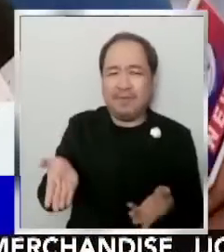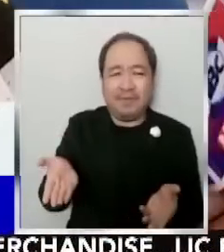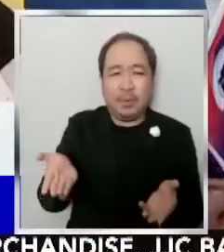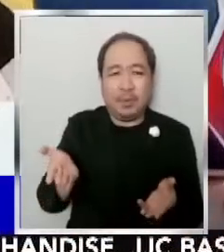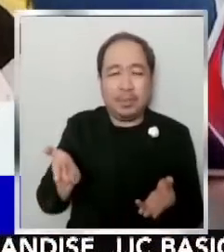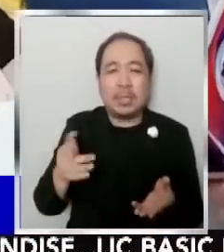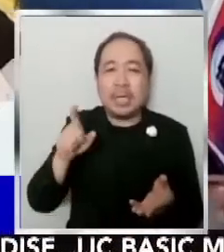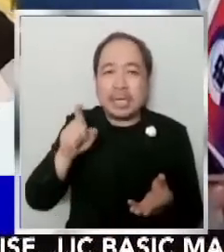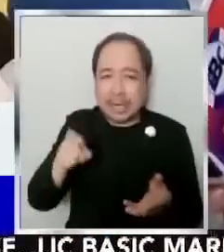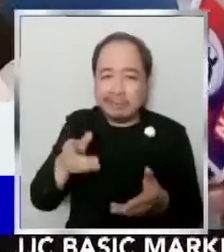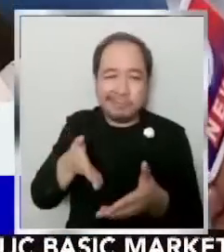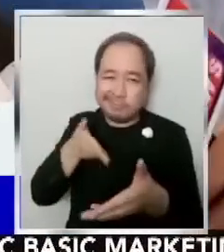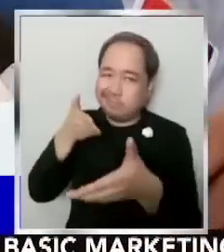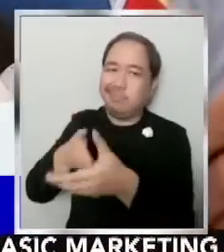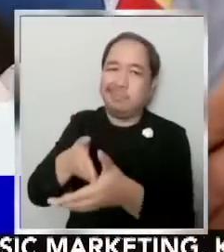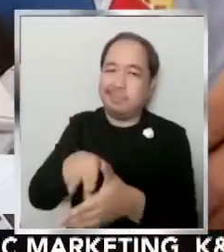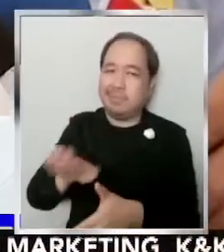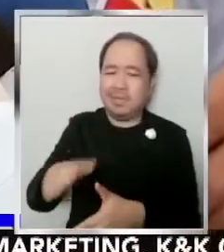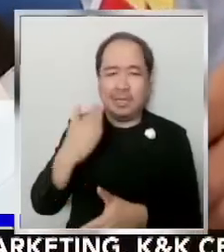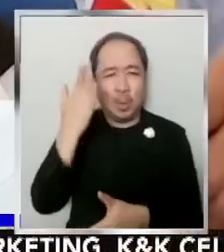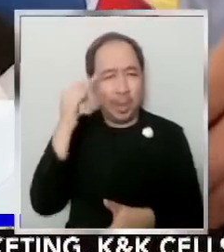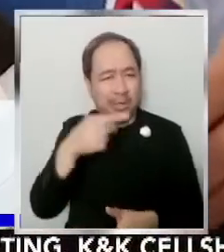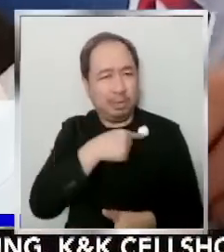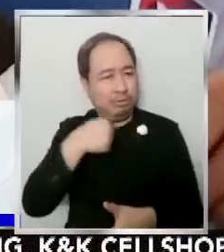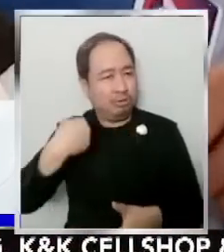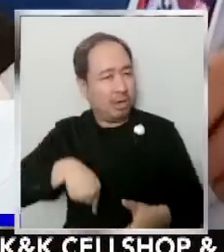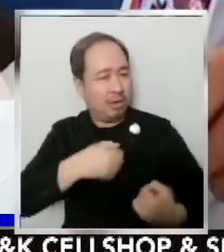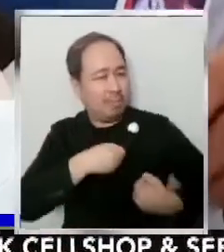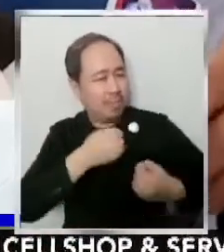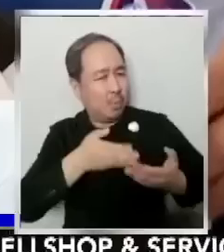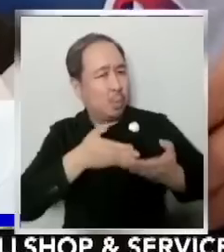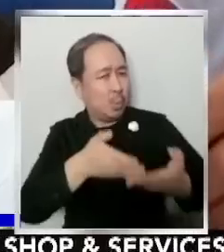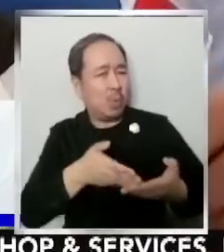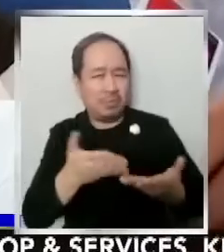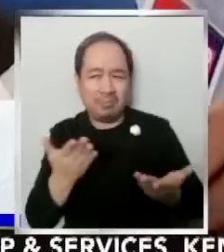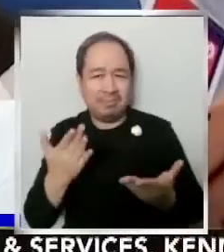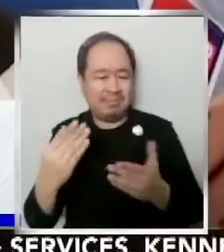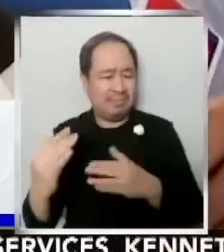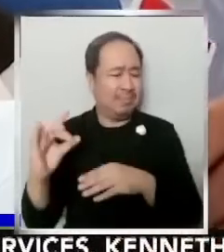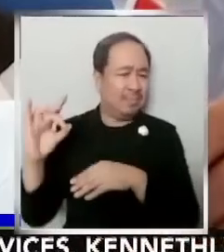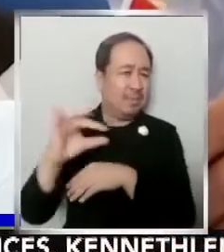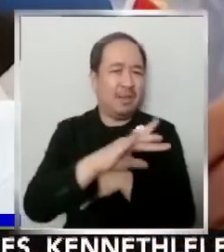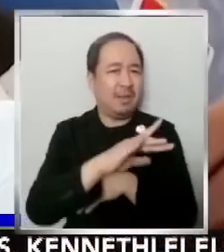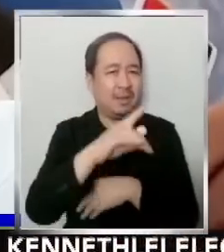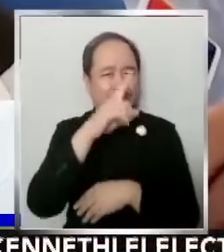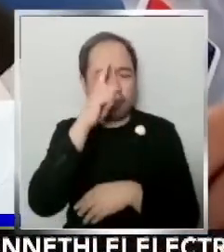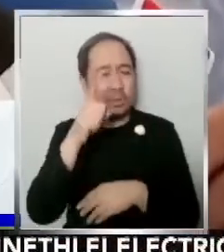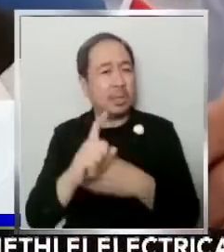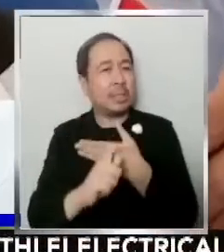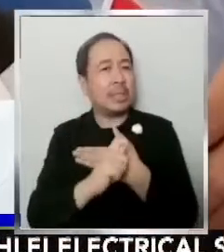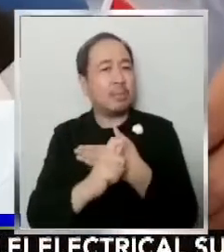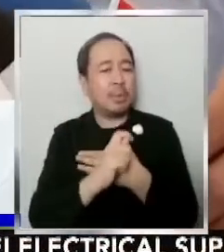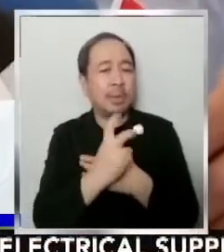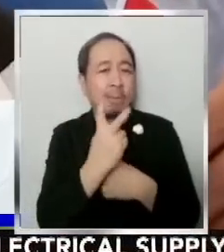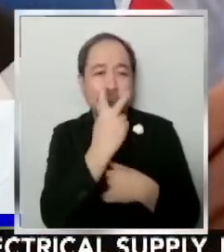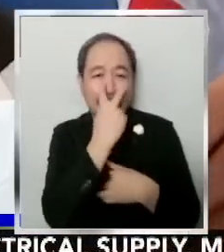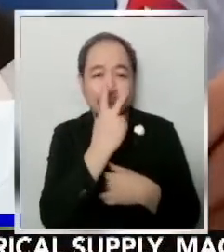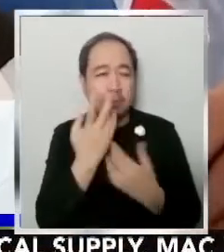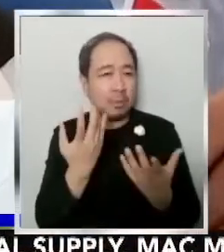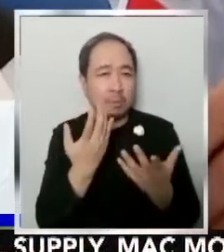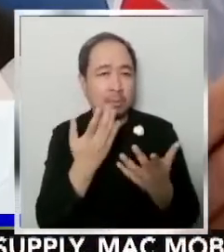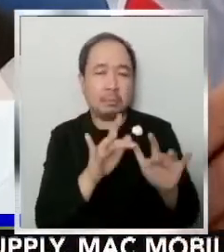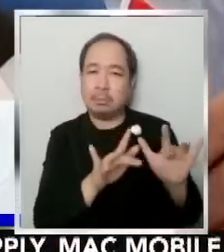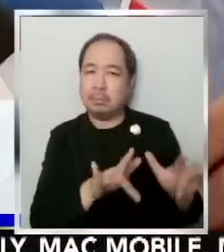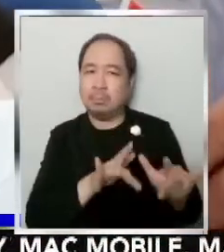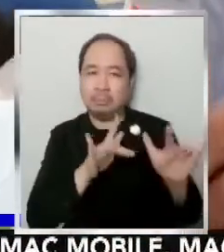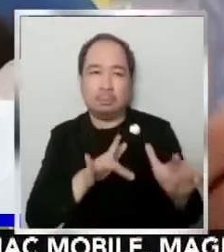denounce that actually. Alam naman natin, it causes temporary blindness. Kakaawa naman yung mga tao natin, yung